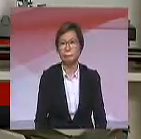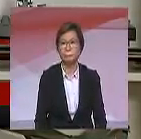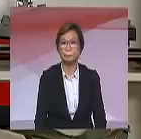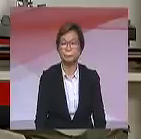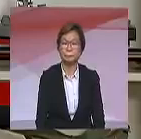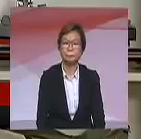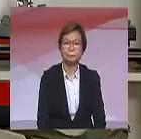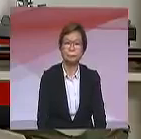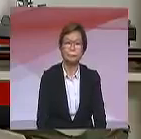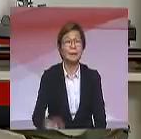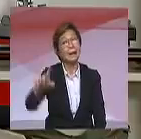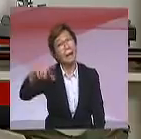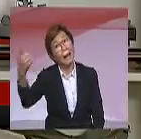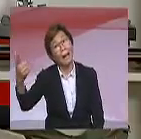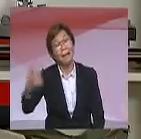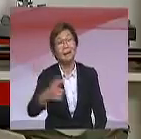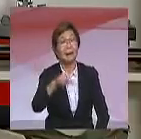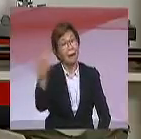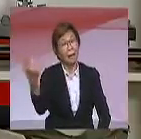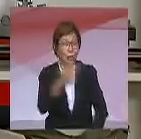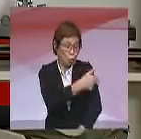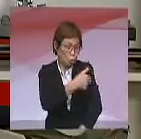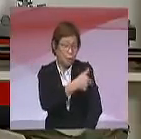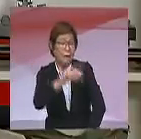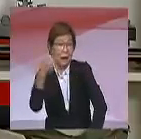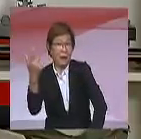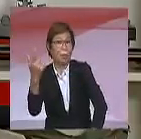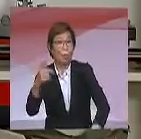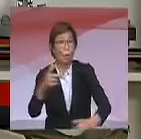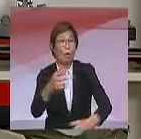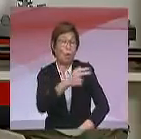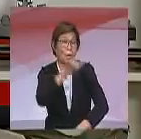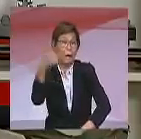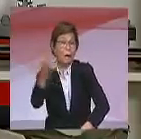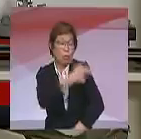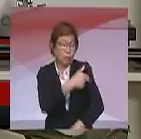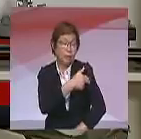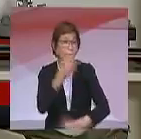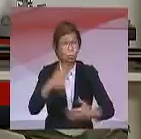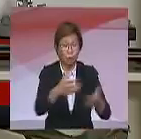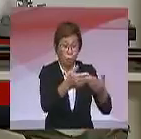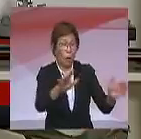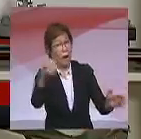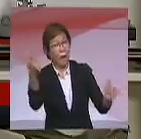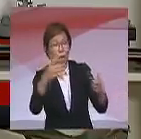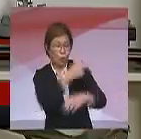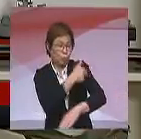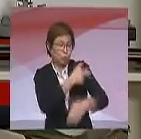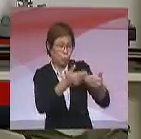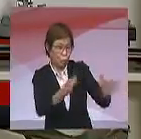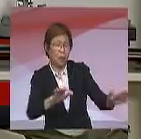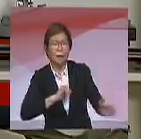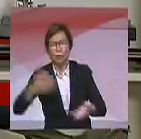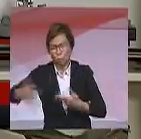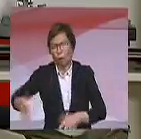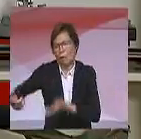selain daripada Hospital Medan yang telah dibuka di Tawau, saya juga telah